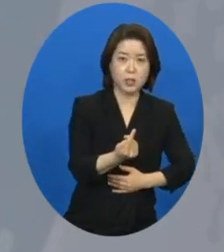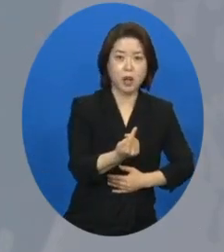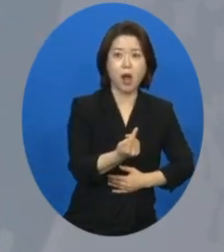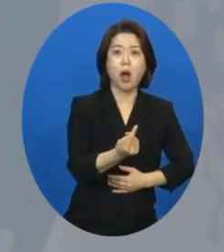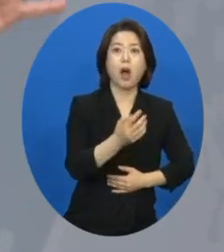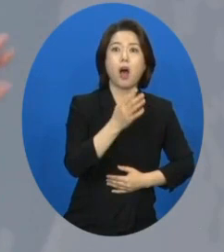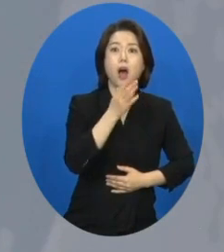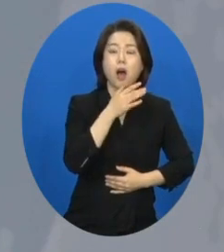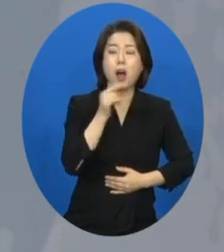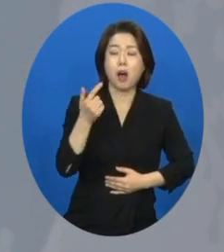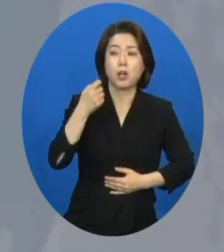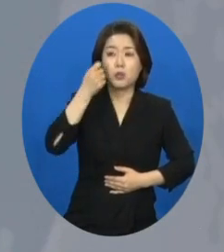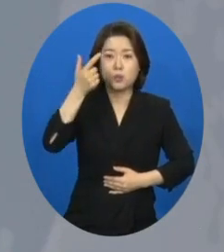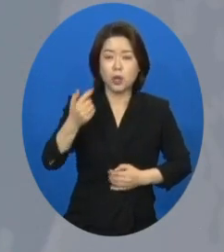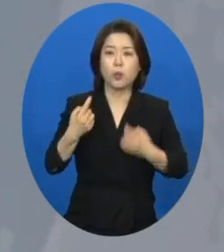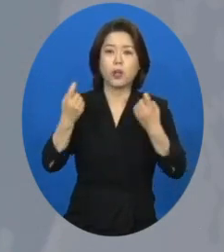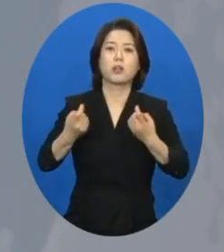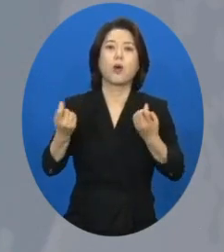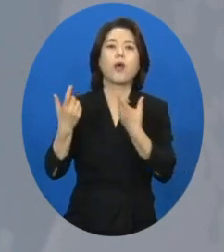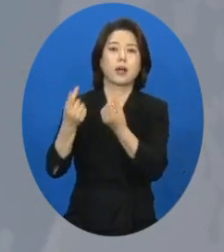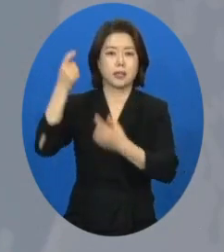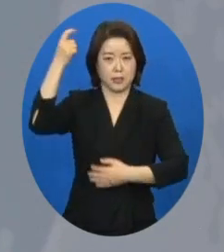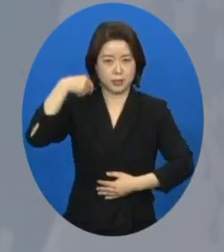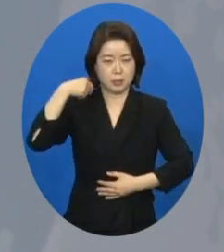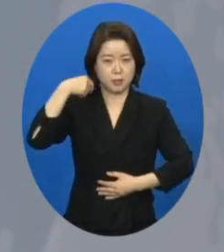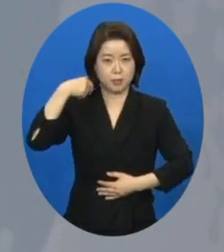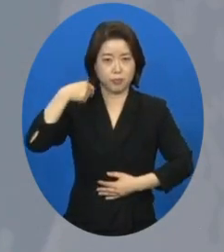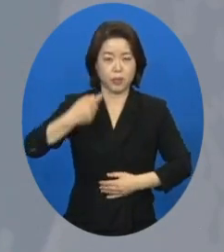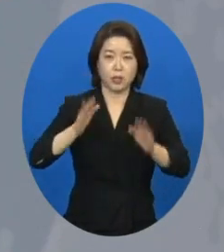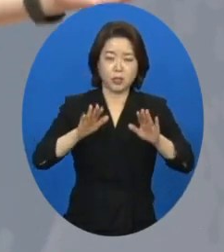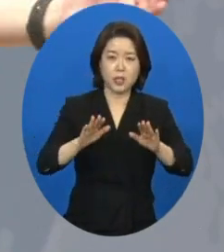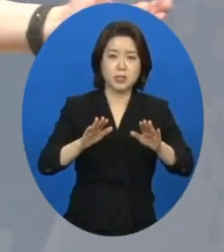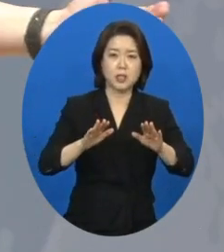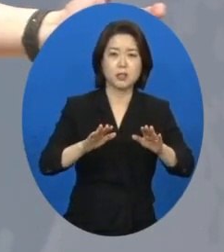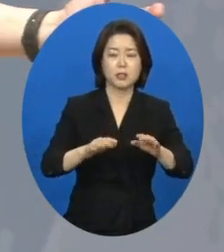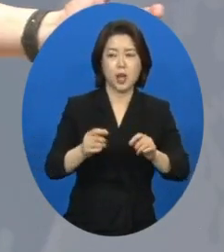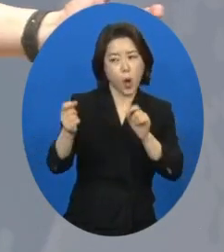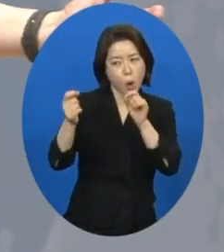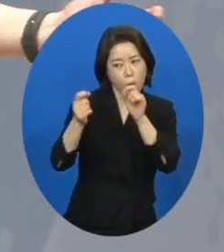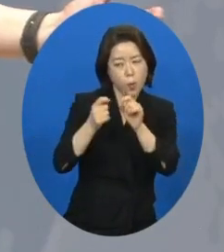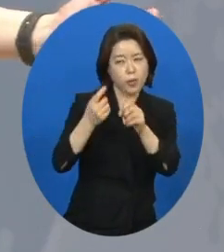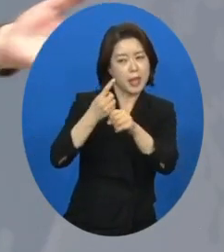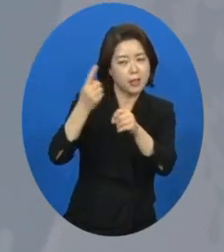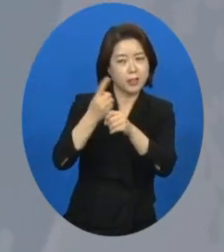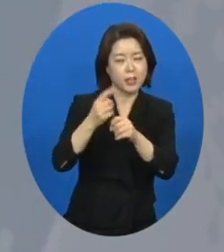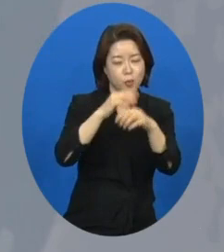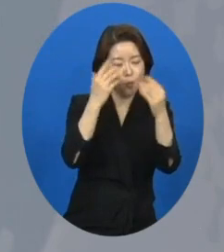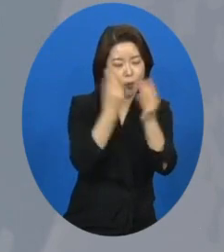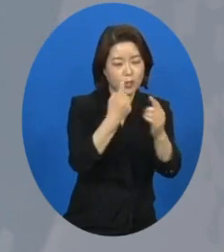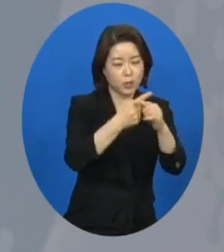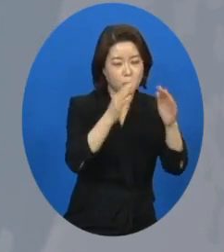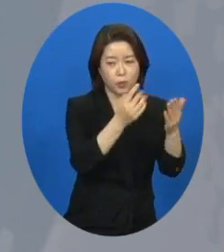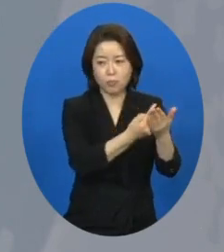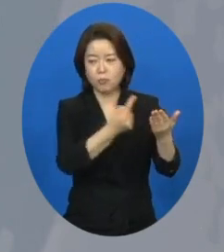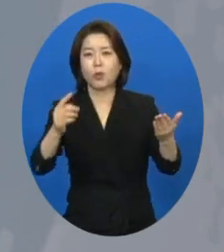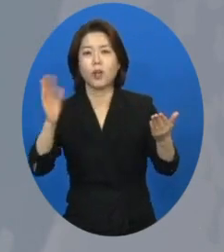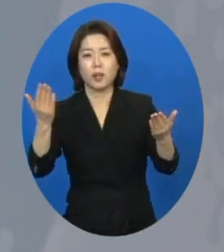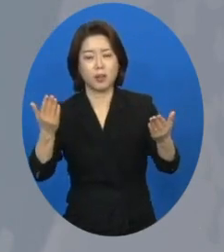그나마 여행하는 기간이죠. 이제는 완전히 교회를 떠나야 된다면 나는 어떻게 살까?